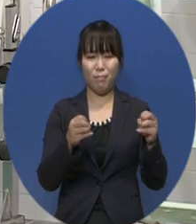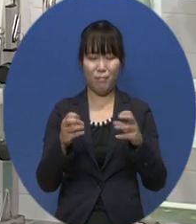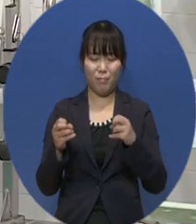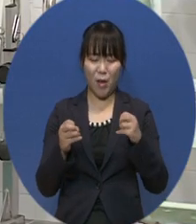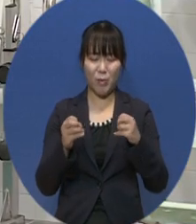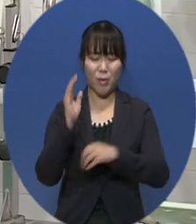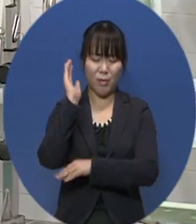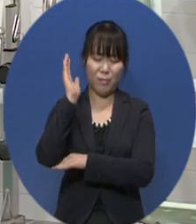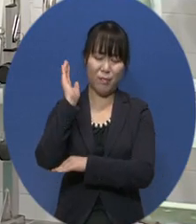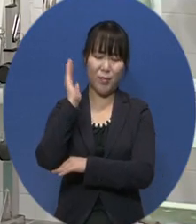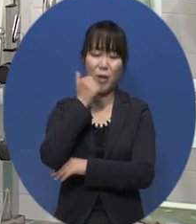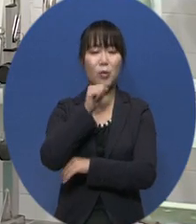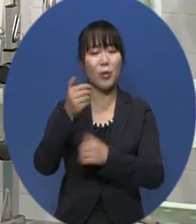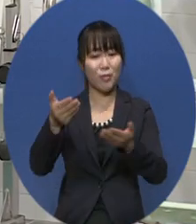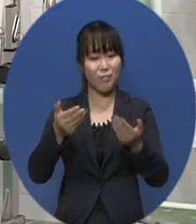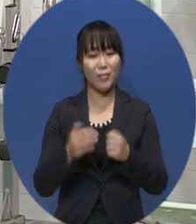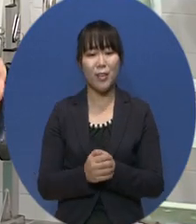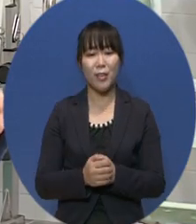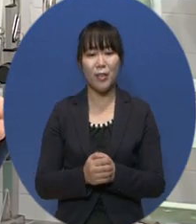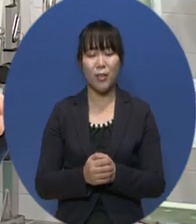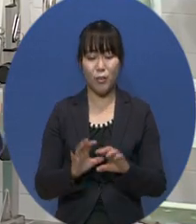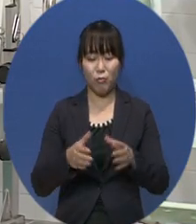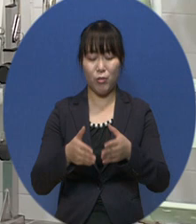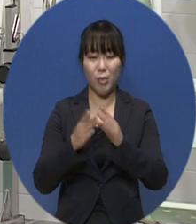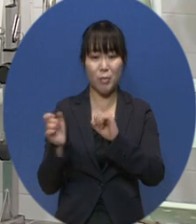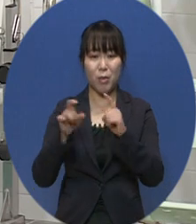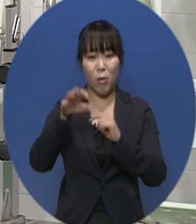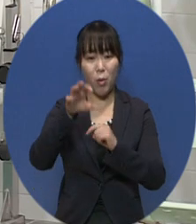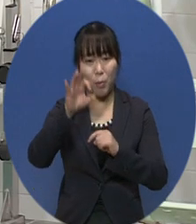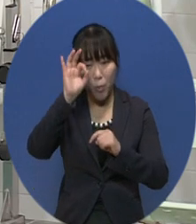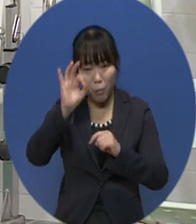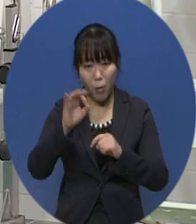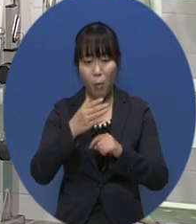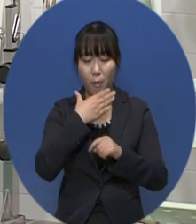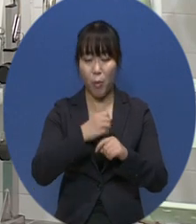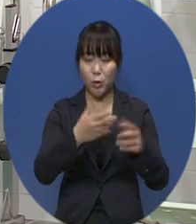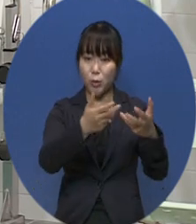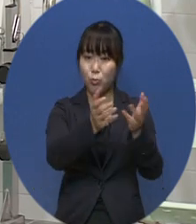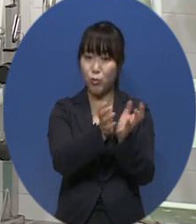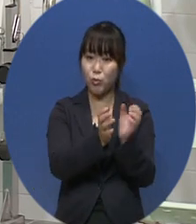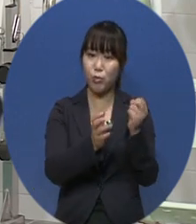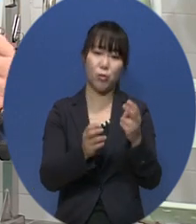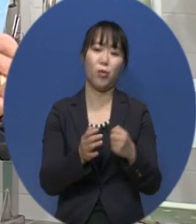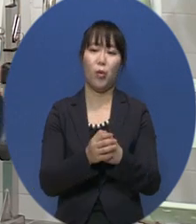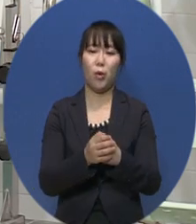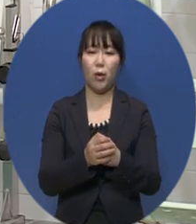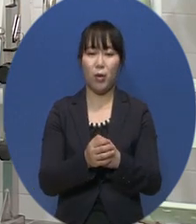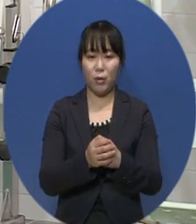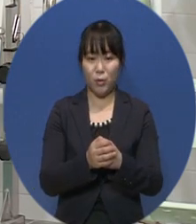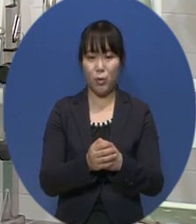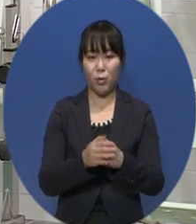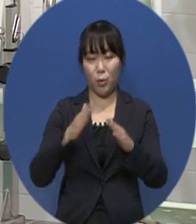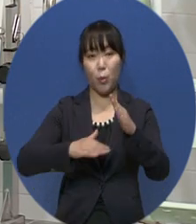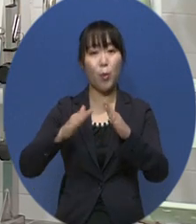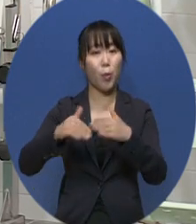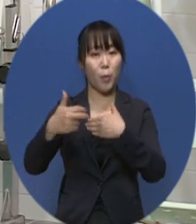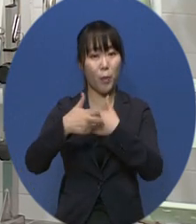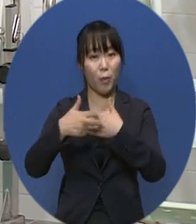소개하고 있는데 또 국립재활병원 이렇게 보니까 뭐 복지부도 그렇고 이제는 공공 이제